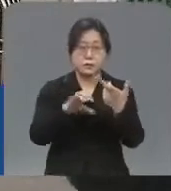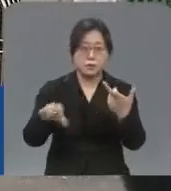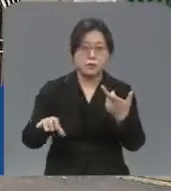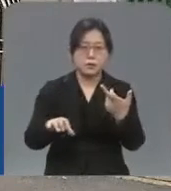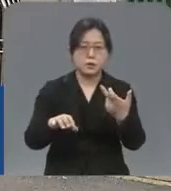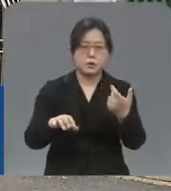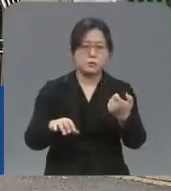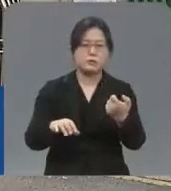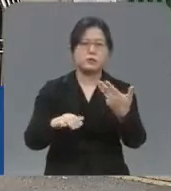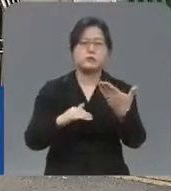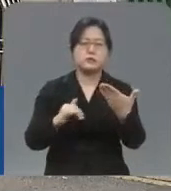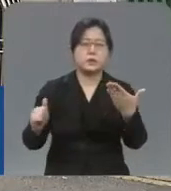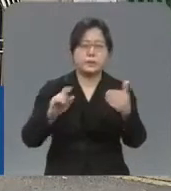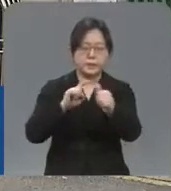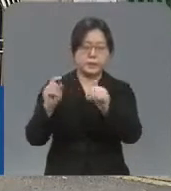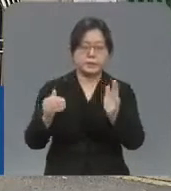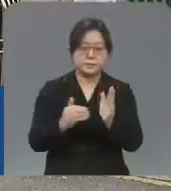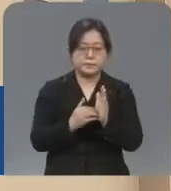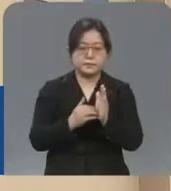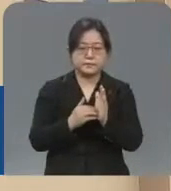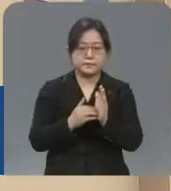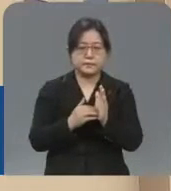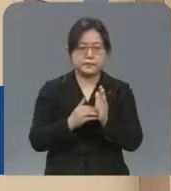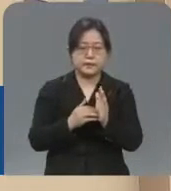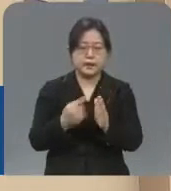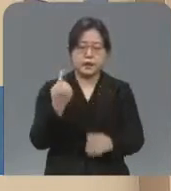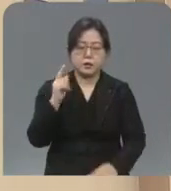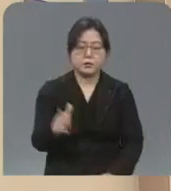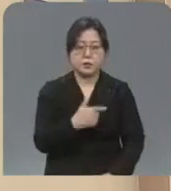시군에서 69명이 확진됐습니다.